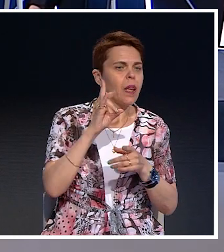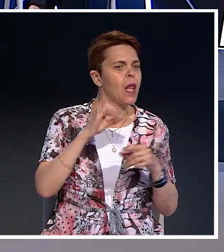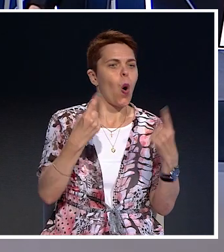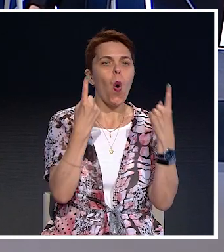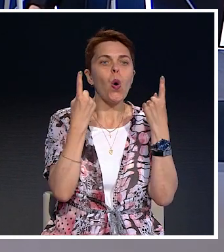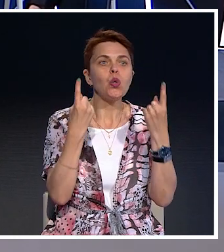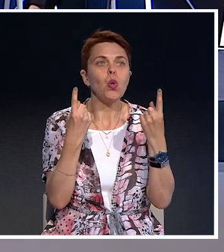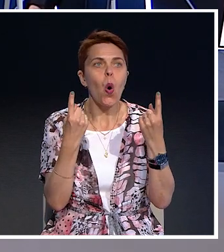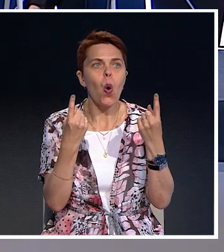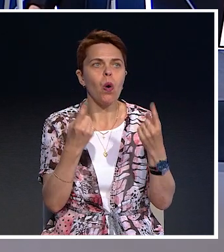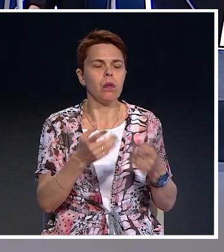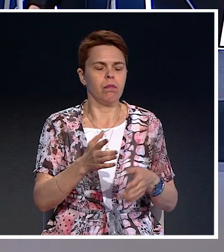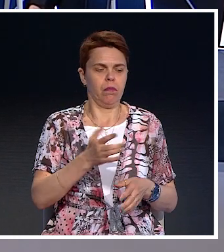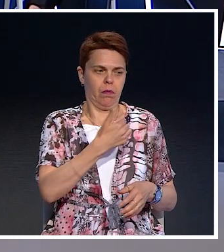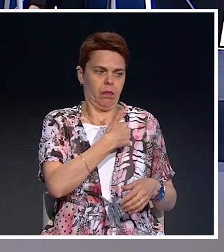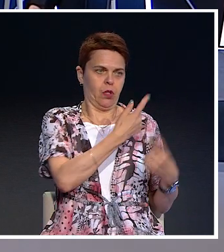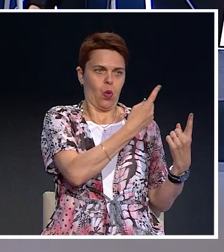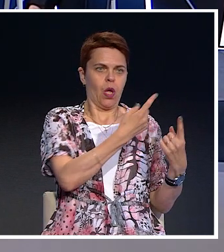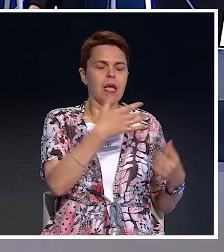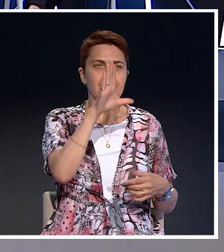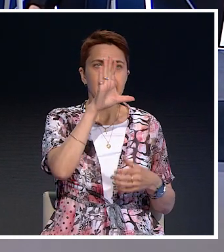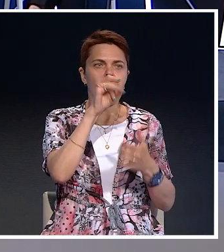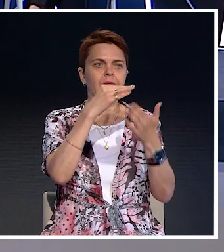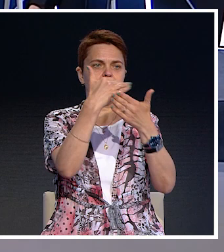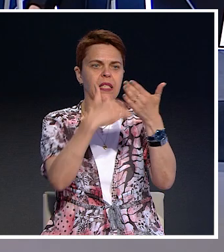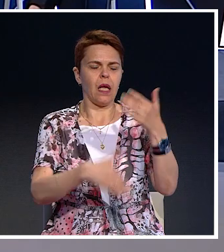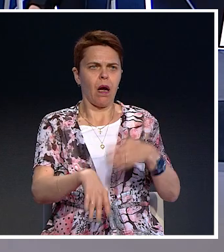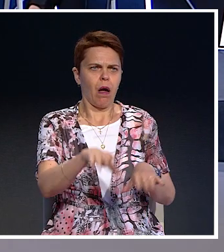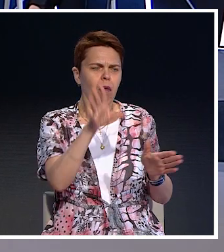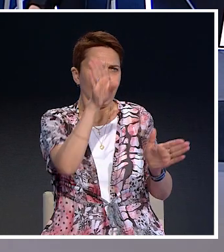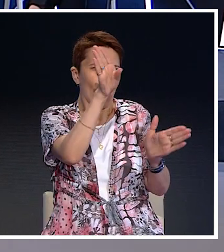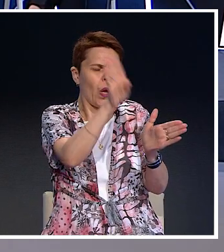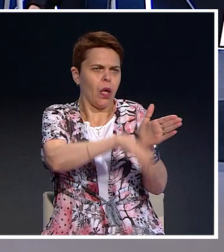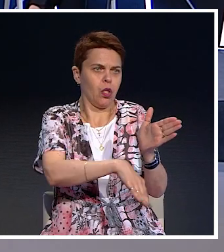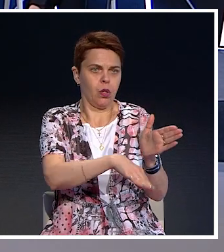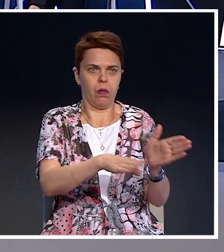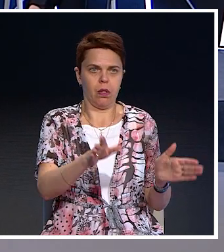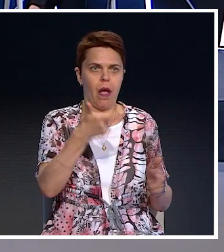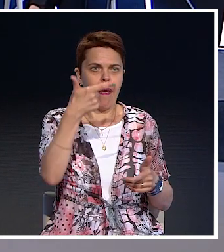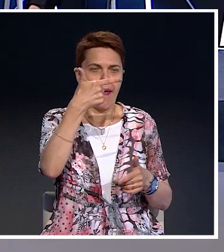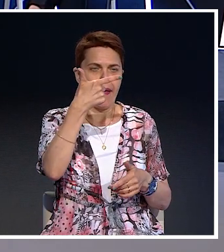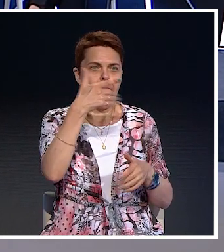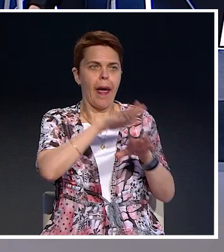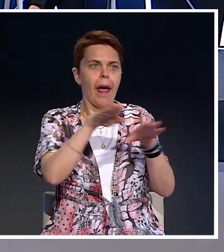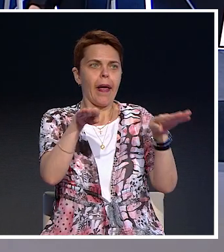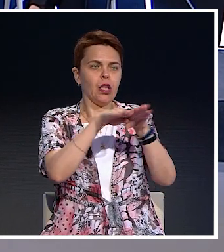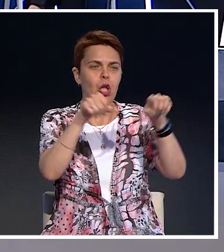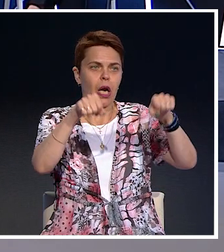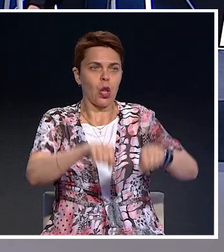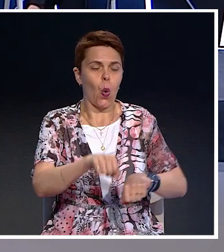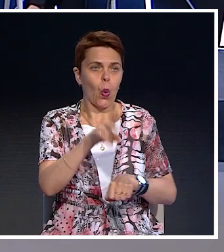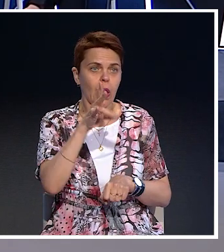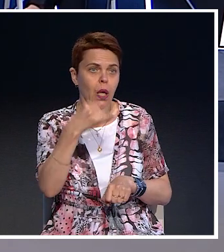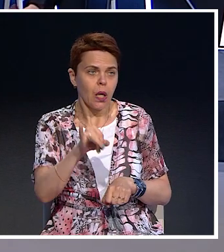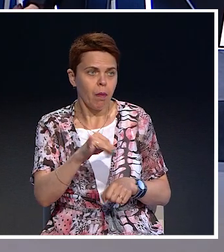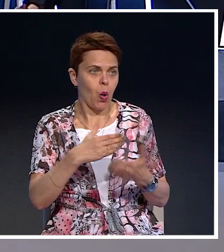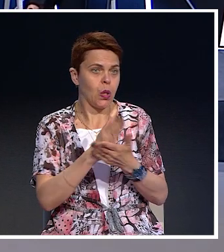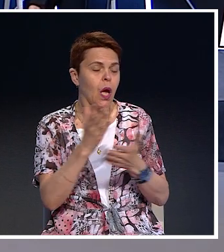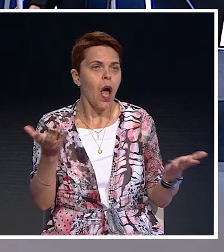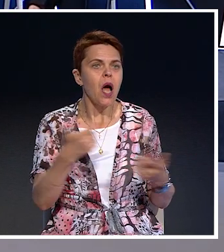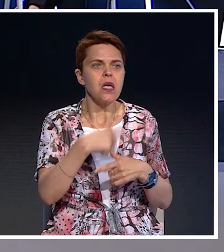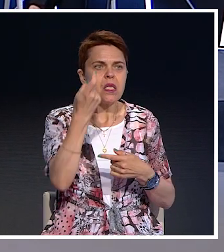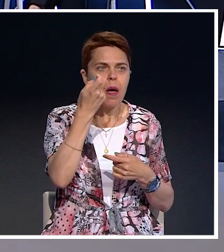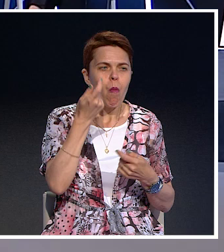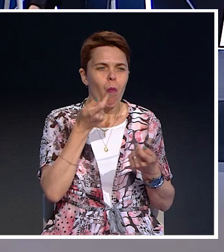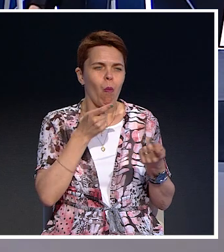не одного року. Коли кажуть про статистику, що вона погіршилась, да, в плані гендерної рівності, то я скажу вам, що це